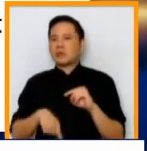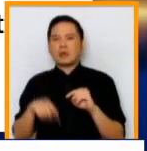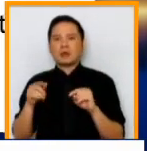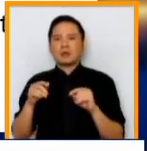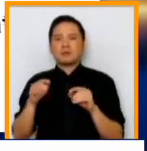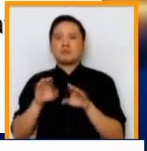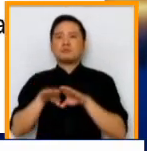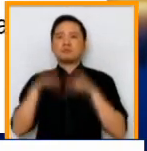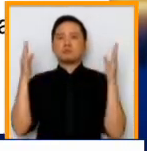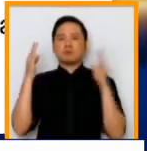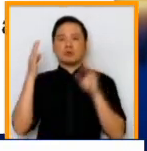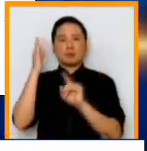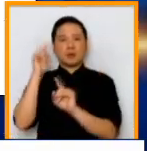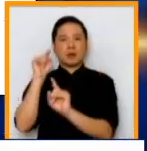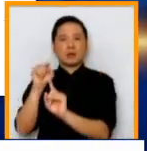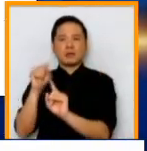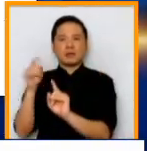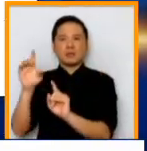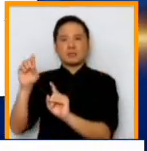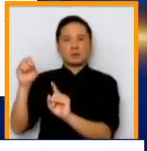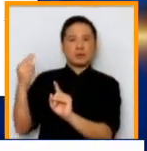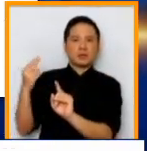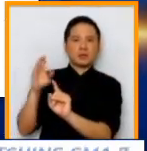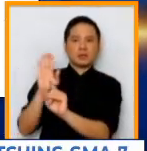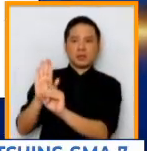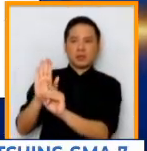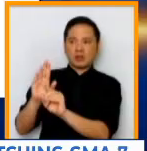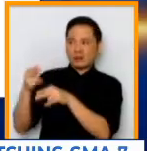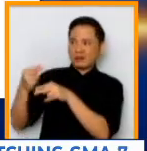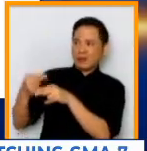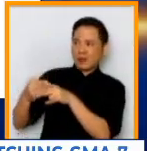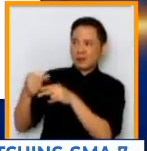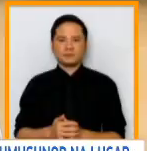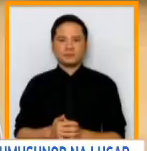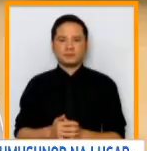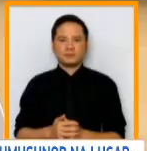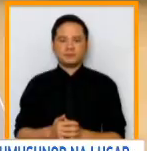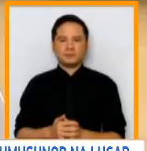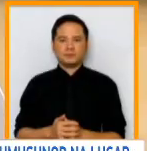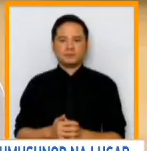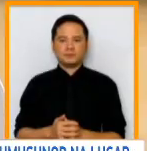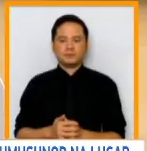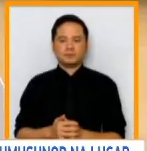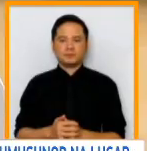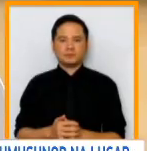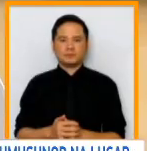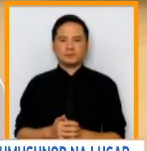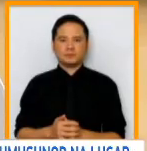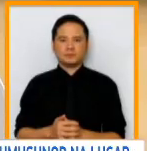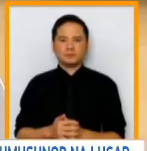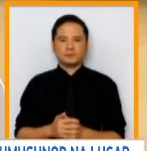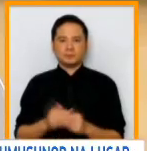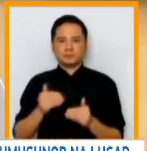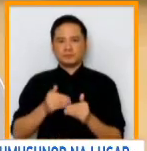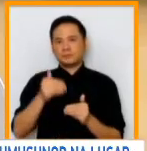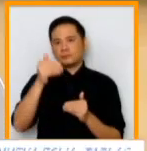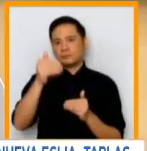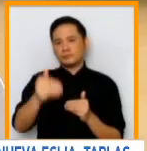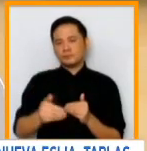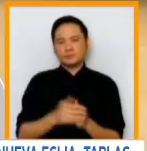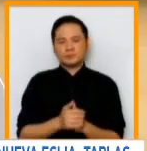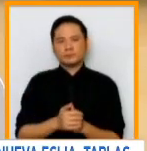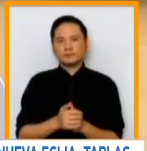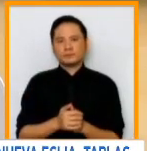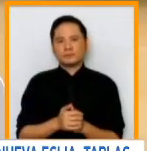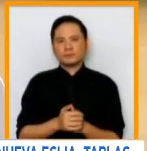Department of Health. Wala pang reaksyon dito ang DOH at ng IATF. May nakalaang 45 billion pesos sa